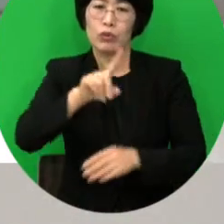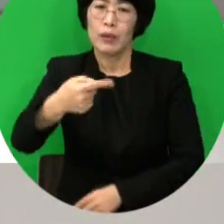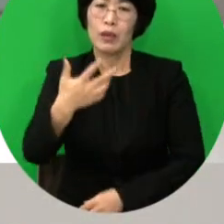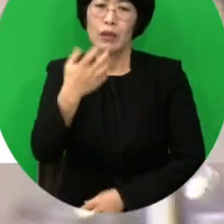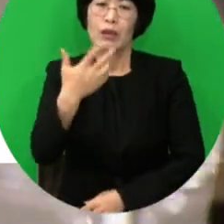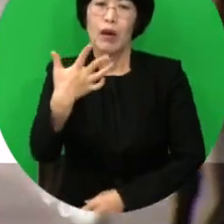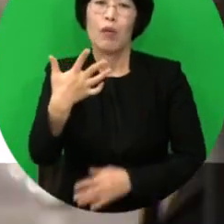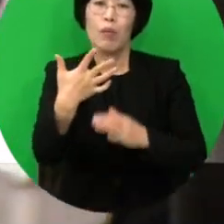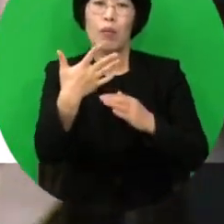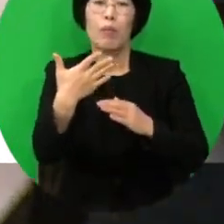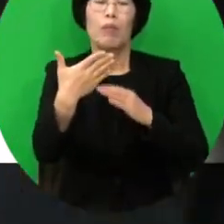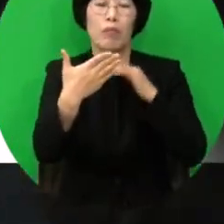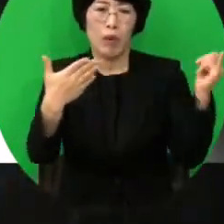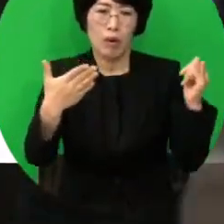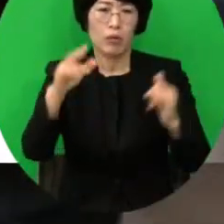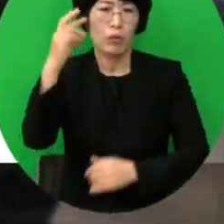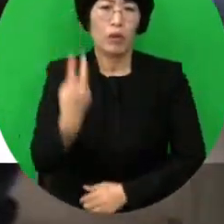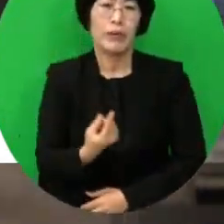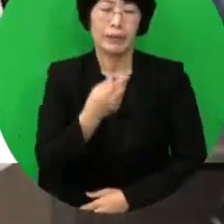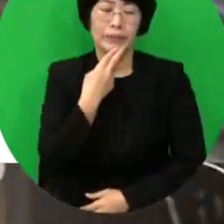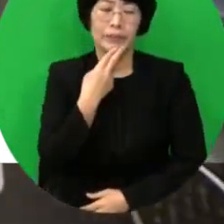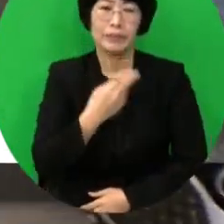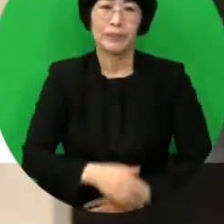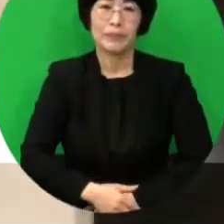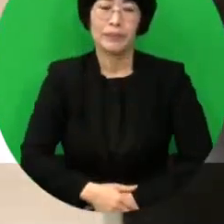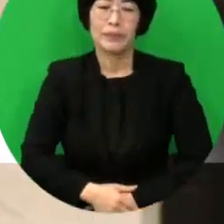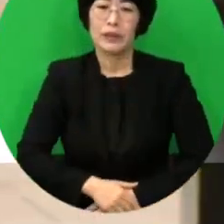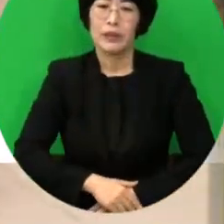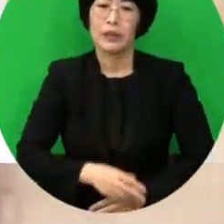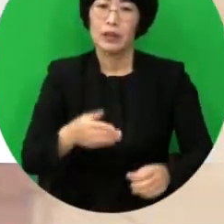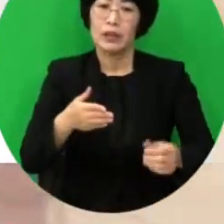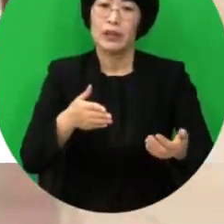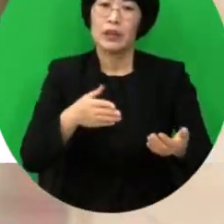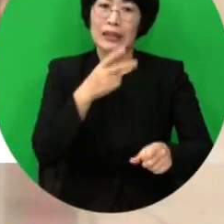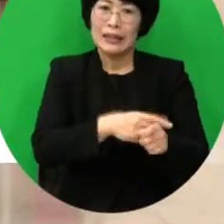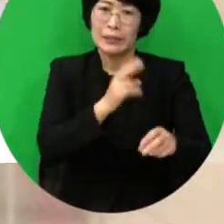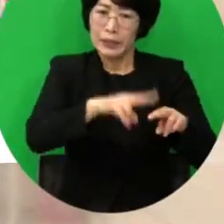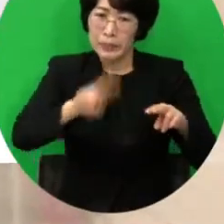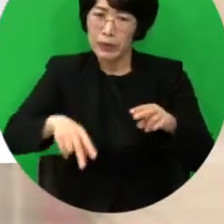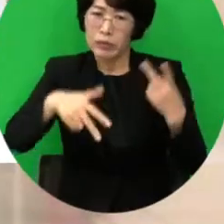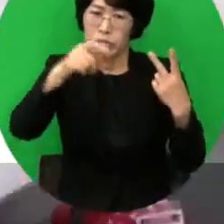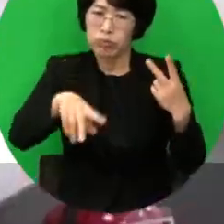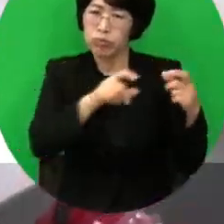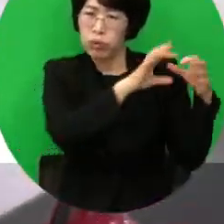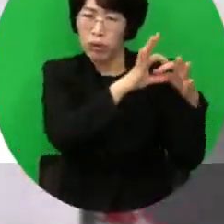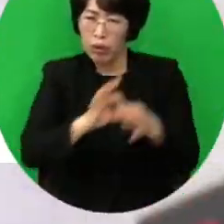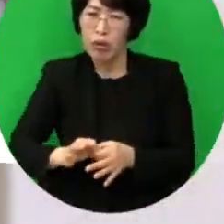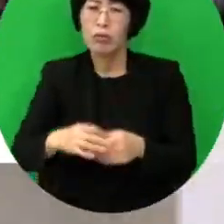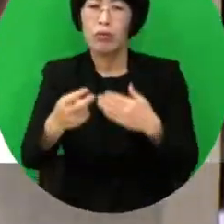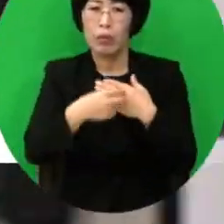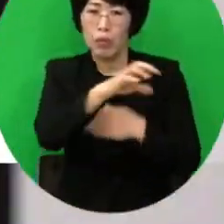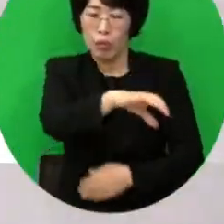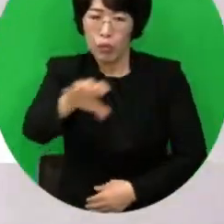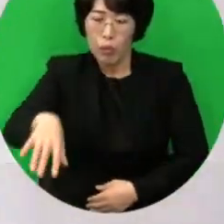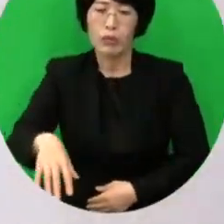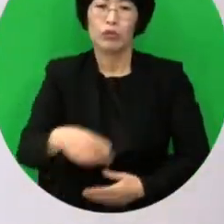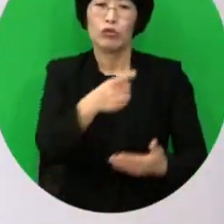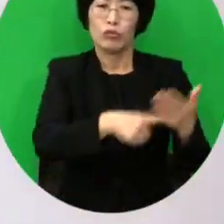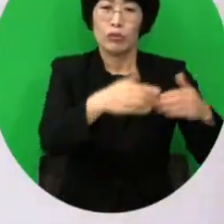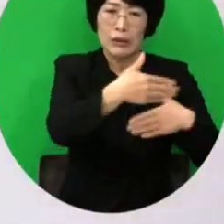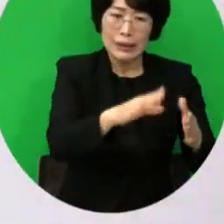189명이 의료 현장에 돌아오지 않고 있습니다. 전공의 사직 사태가 2주 가까이 이어지고 있는 해당 병원들은